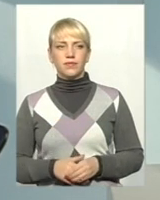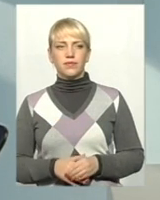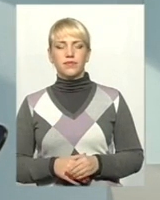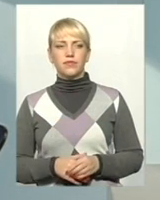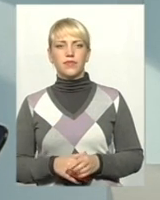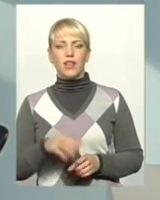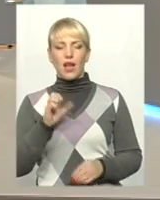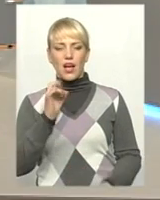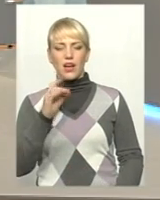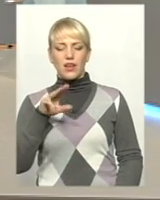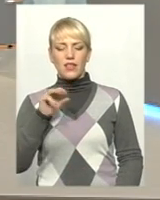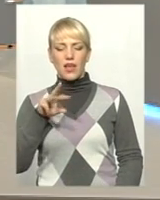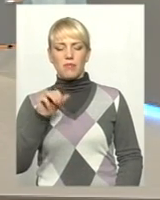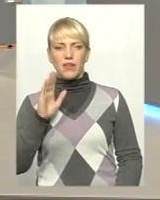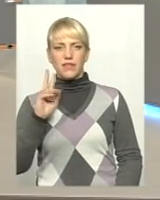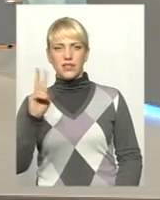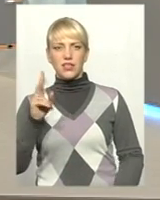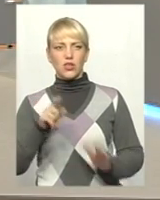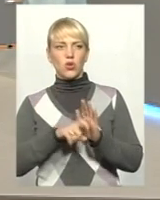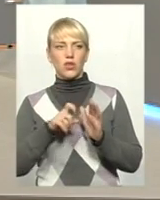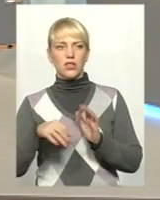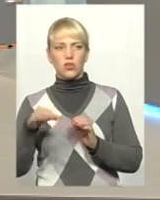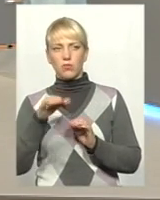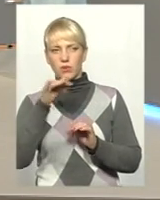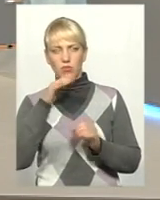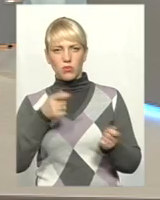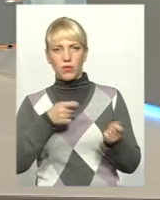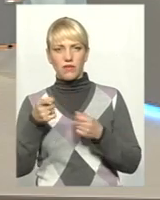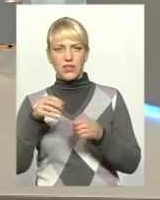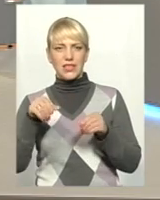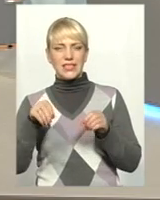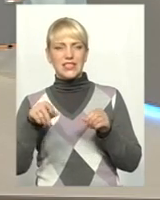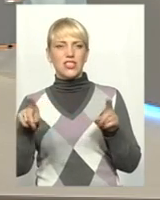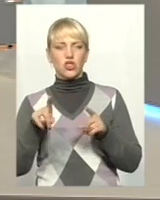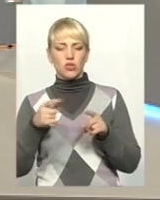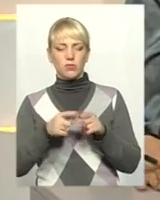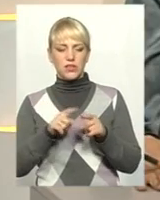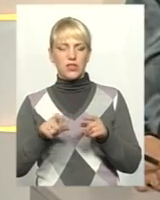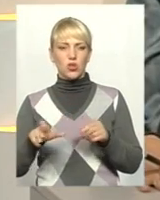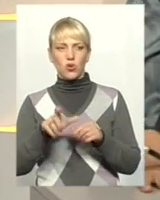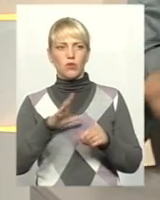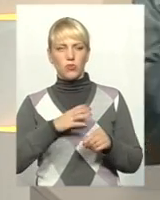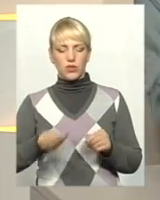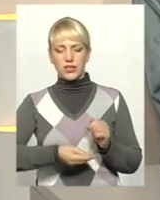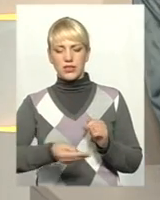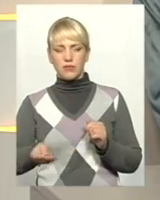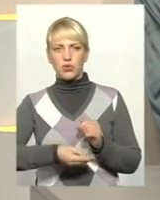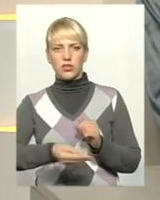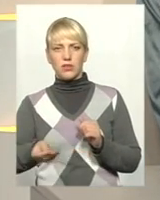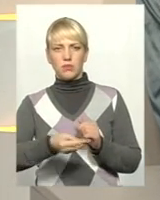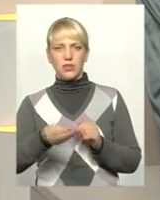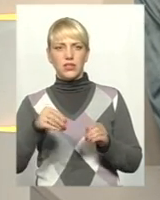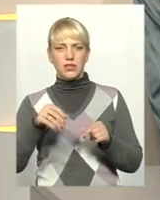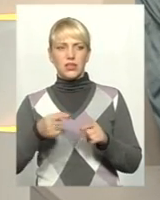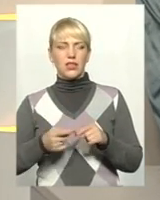Тобто з Артемінська, Донецької області ви не можете доставити продукцію для того, аби ті дороги були взимку безпечними, Ми